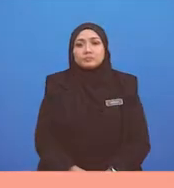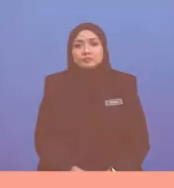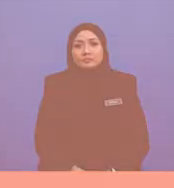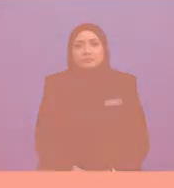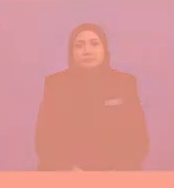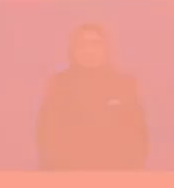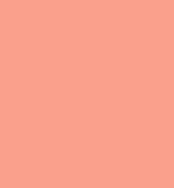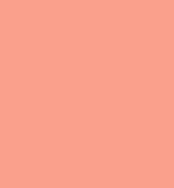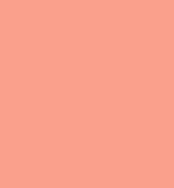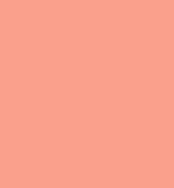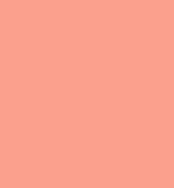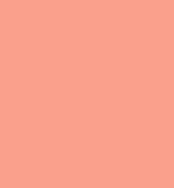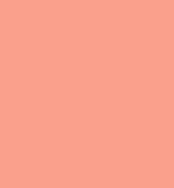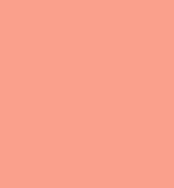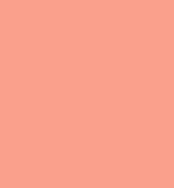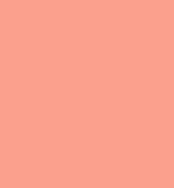suhu.